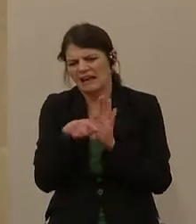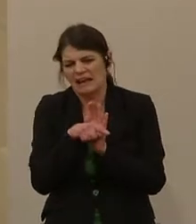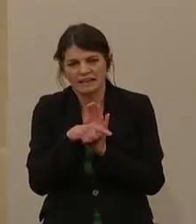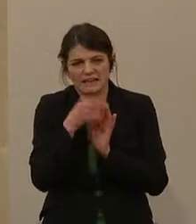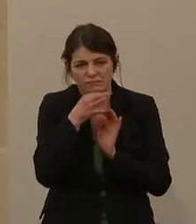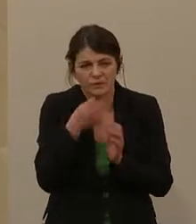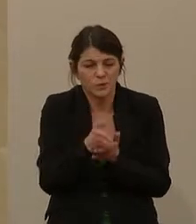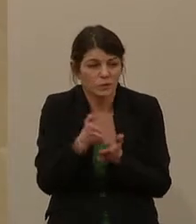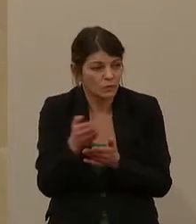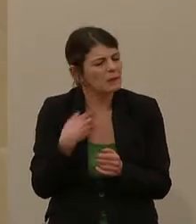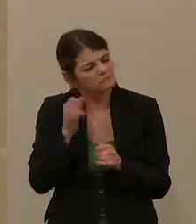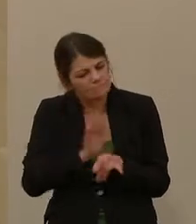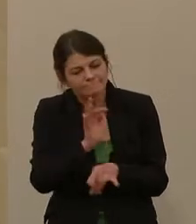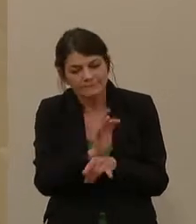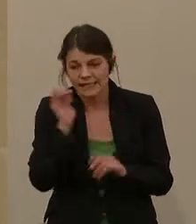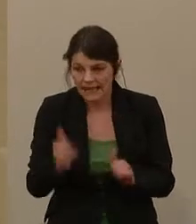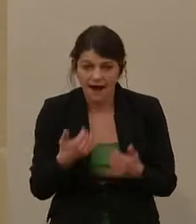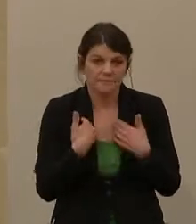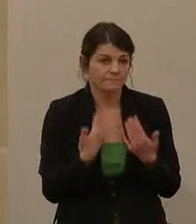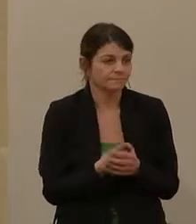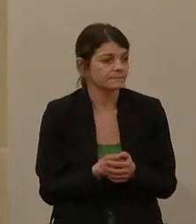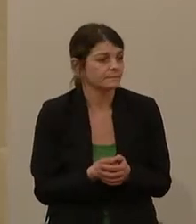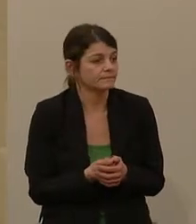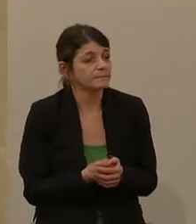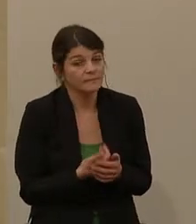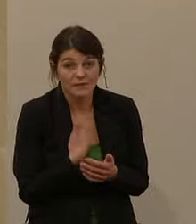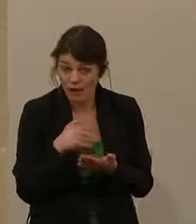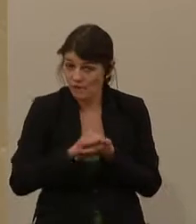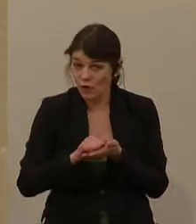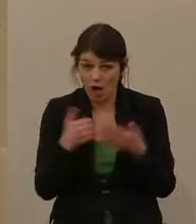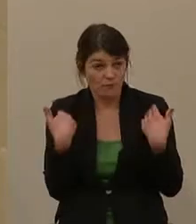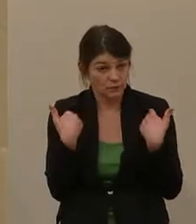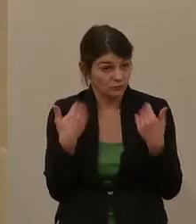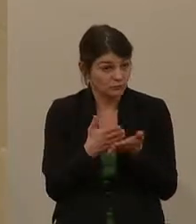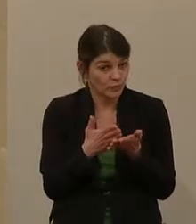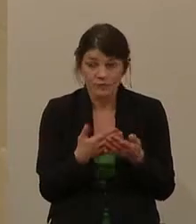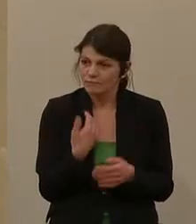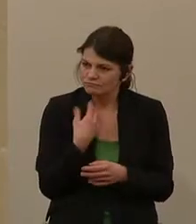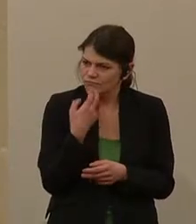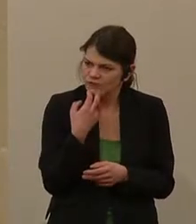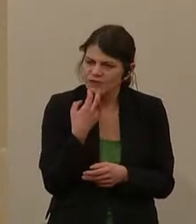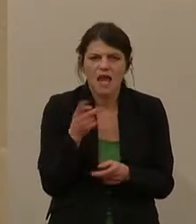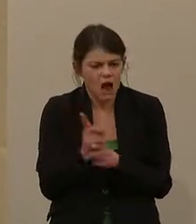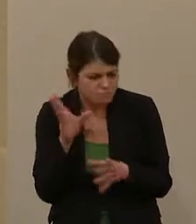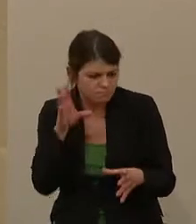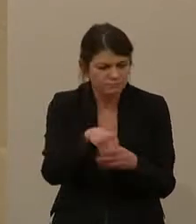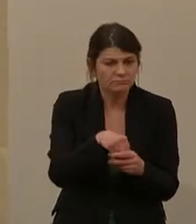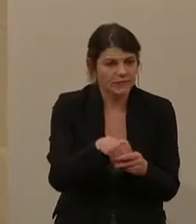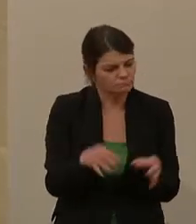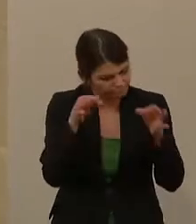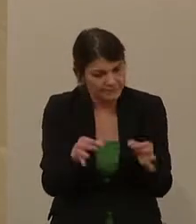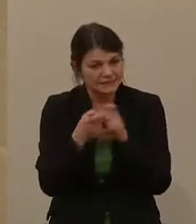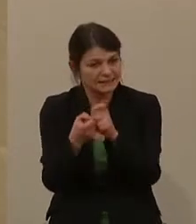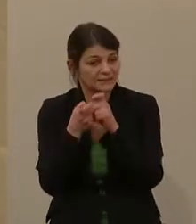diesen paar Einwänden, die hier genannt werden. Ich freue mich auf eine und will auch teilnehmen an einer